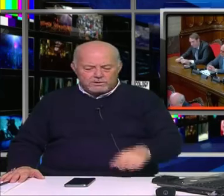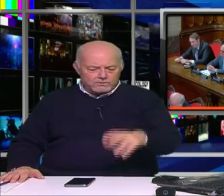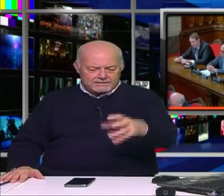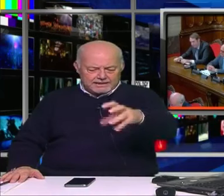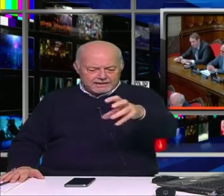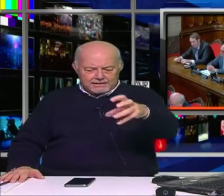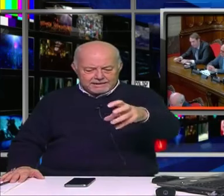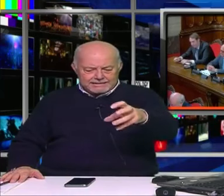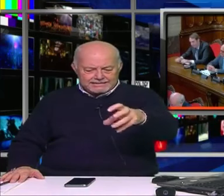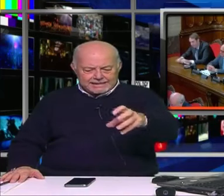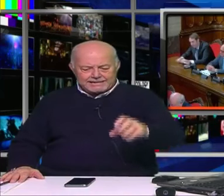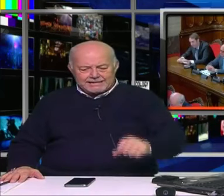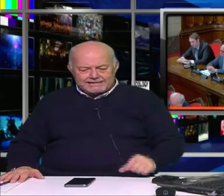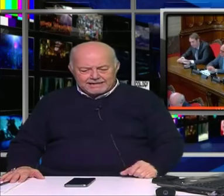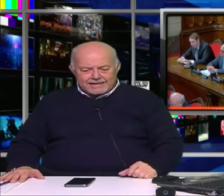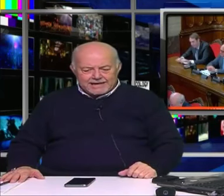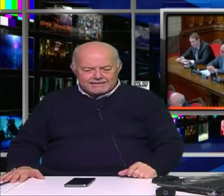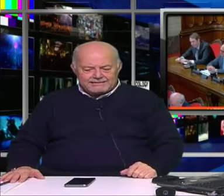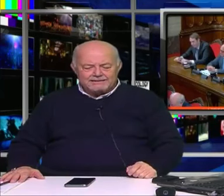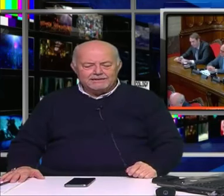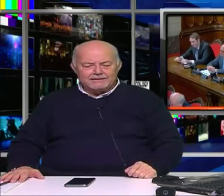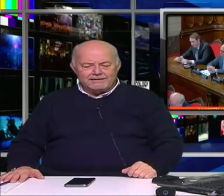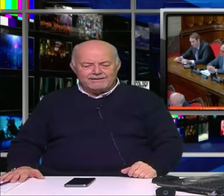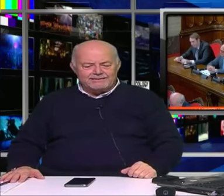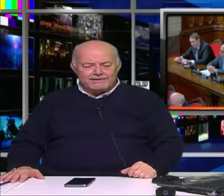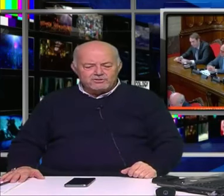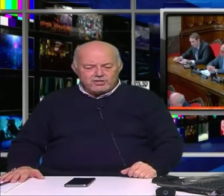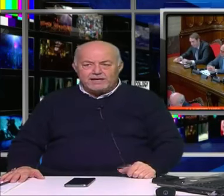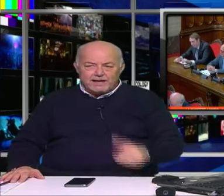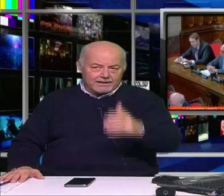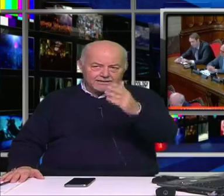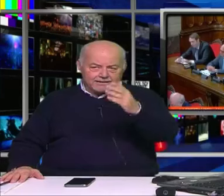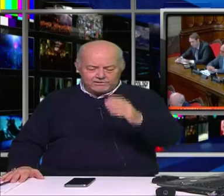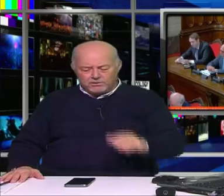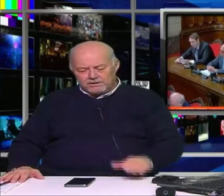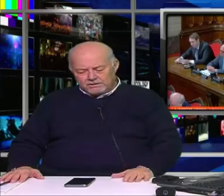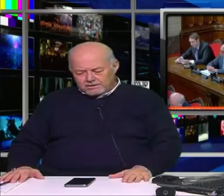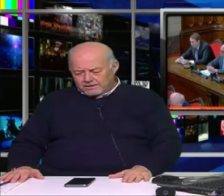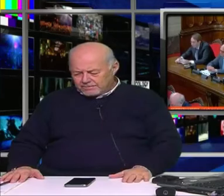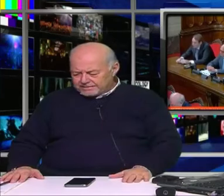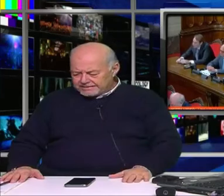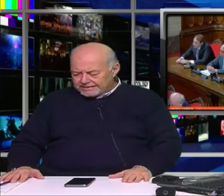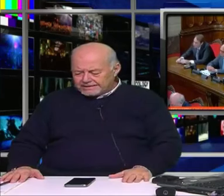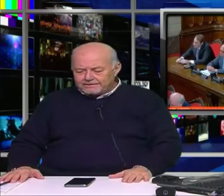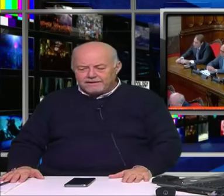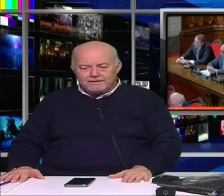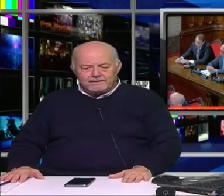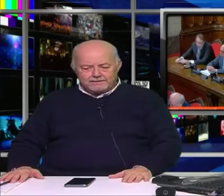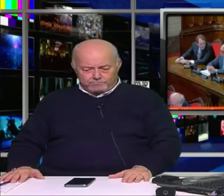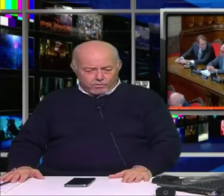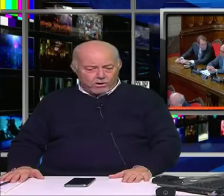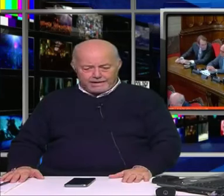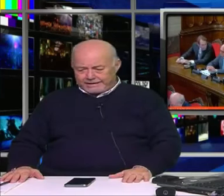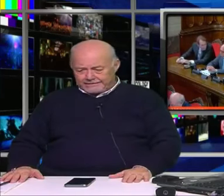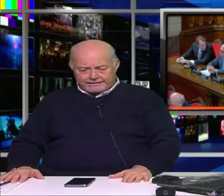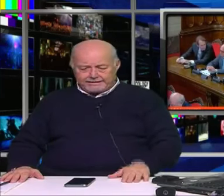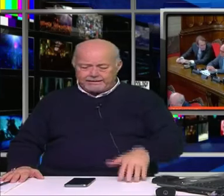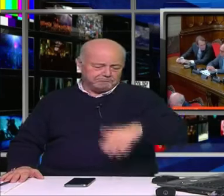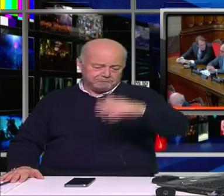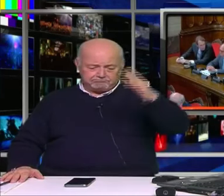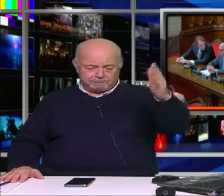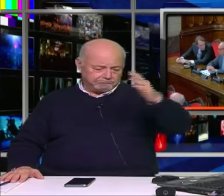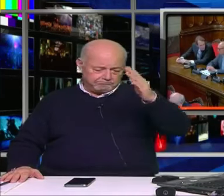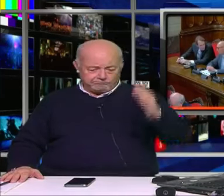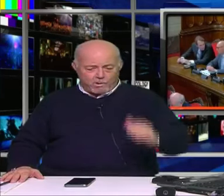luogo, questa azienda che estrae gas davanti a Gela, e l'ha detto il Presidente, può